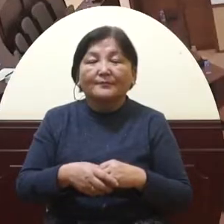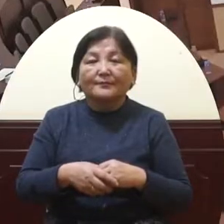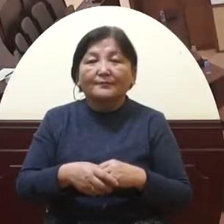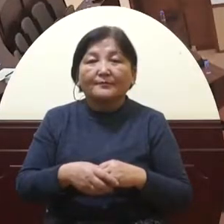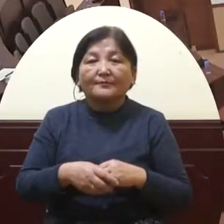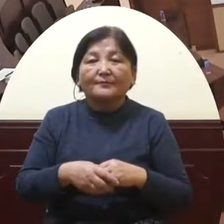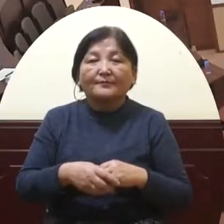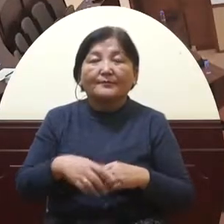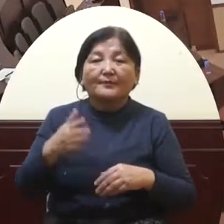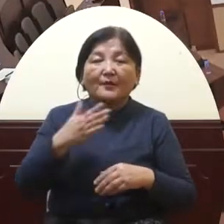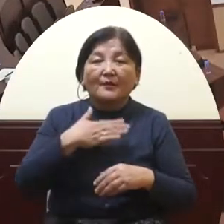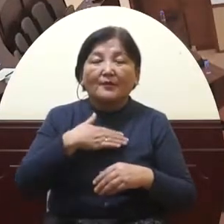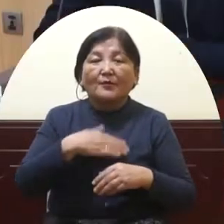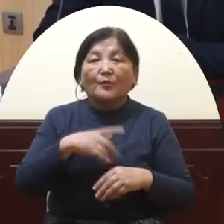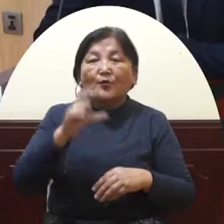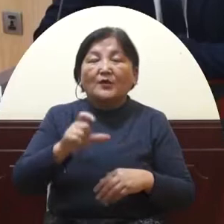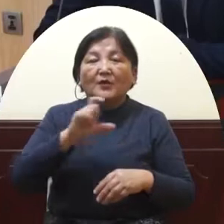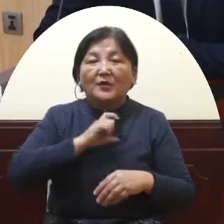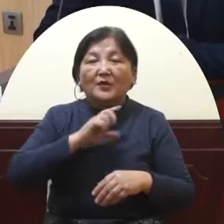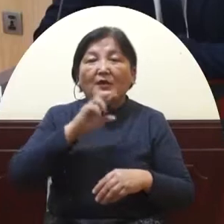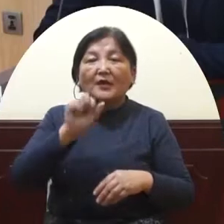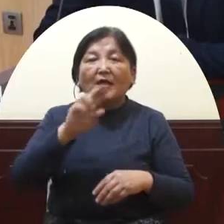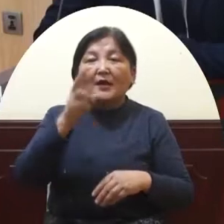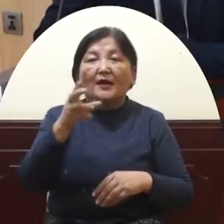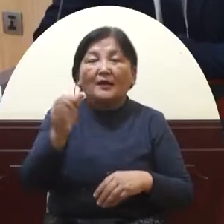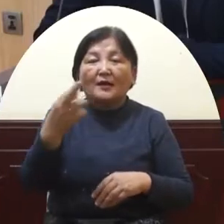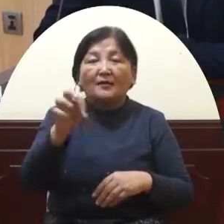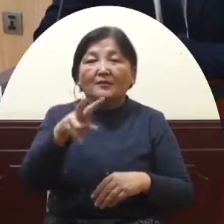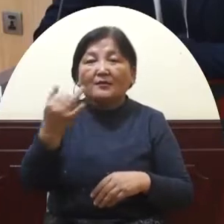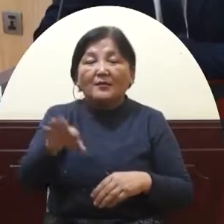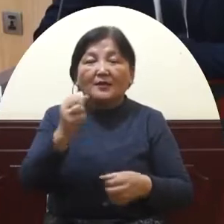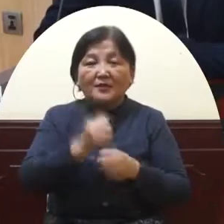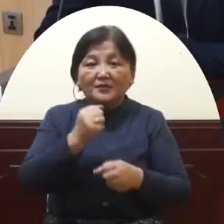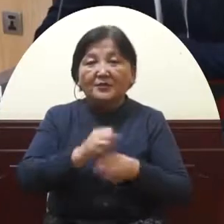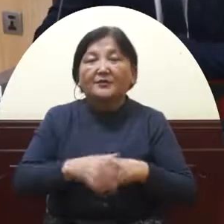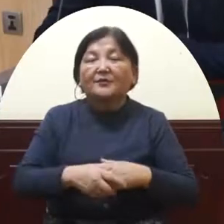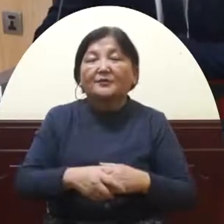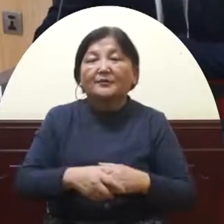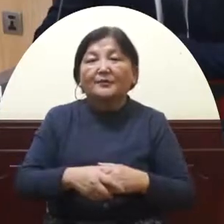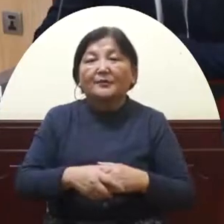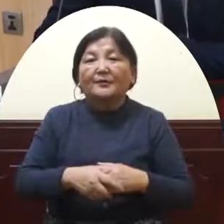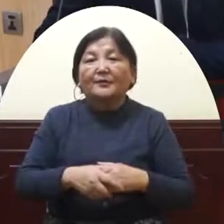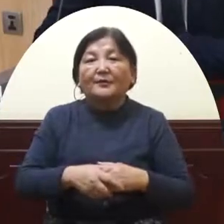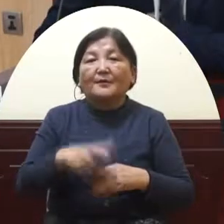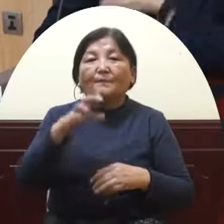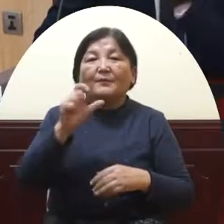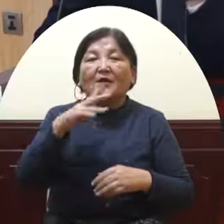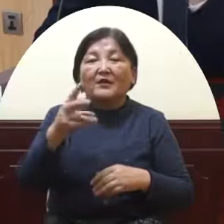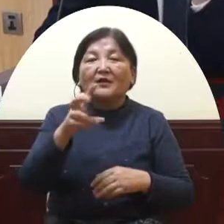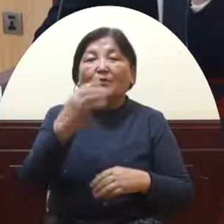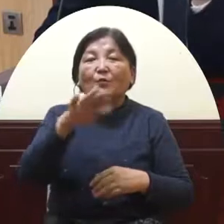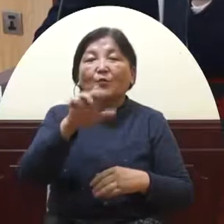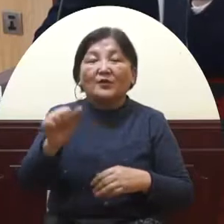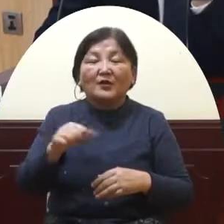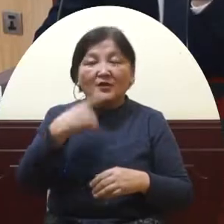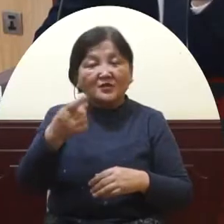А намын чинь гэдэг хүний эрх активист би болохоор гэрэлтэй тухай зүгээр одоо бэлэн будаа гэж хэмжиж байгаа